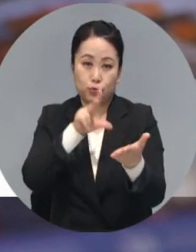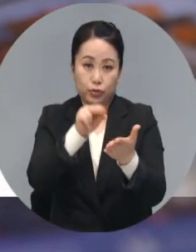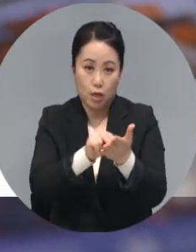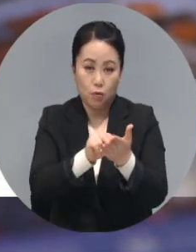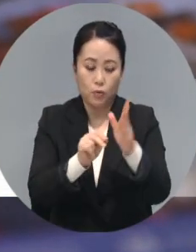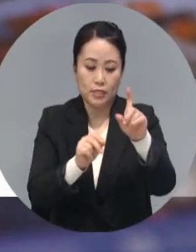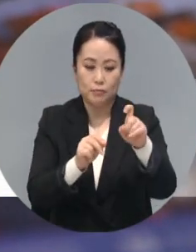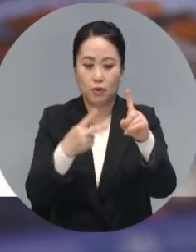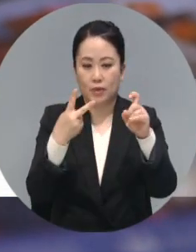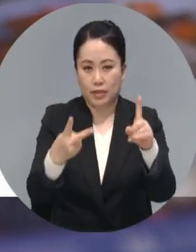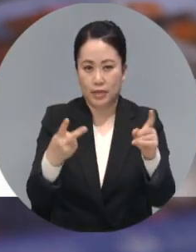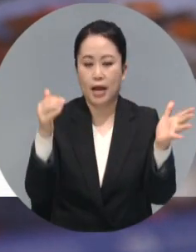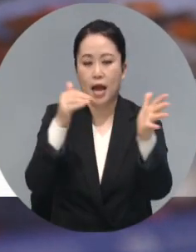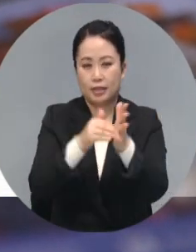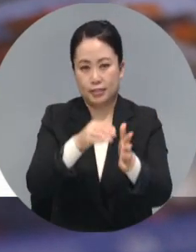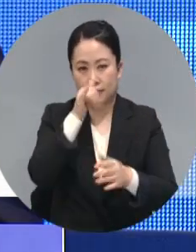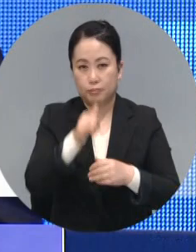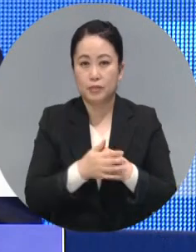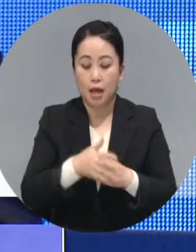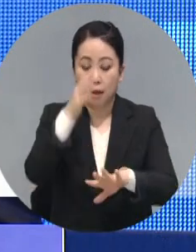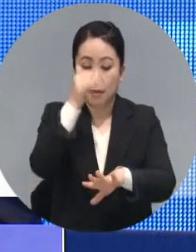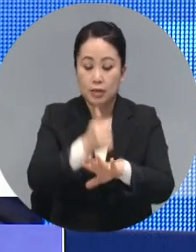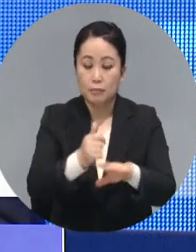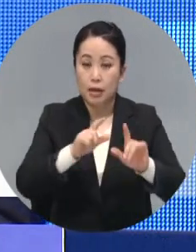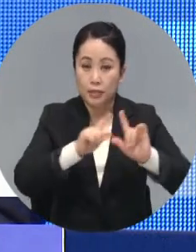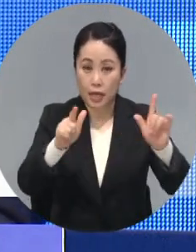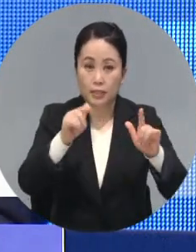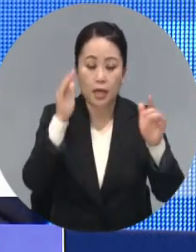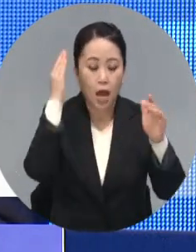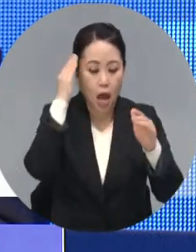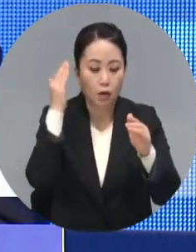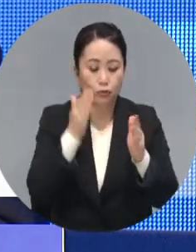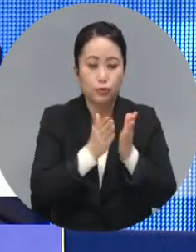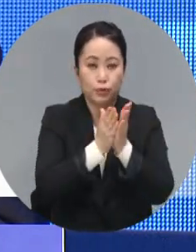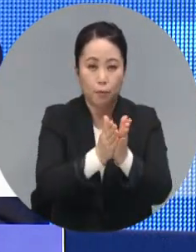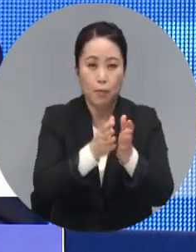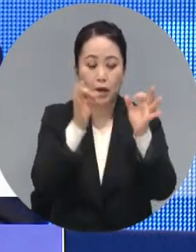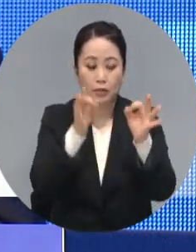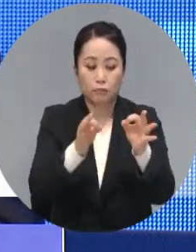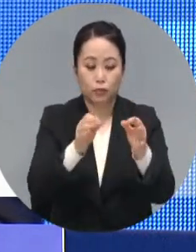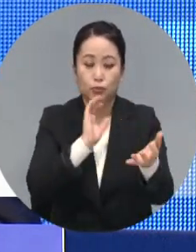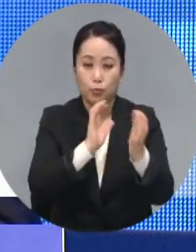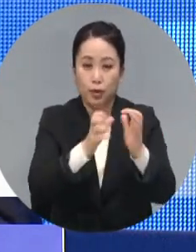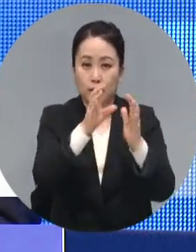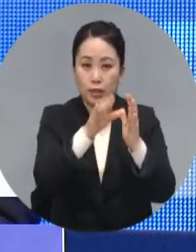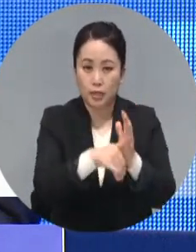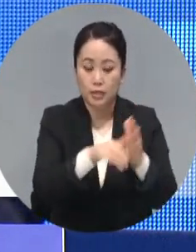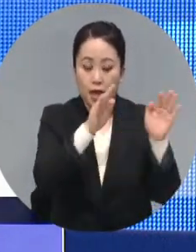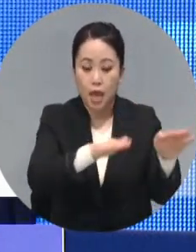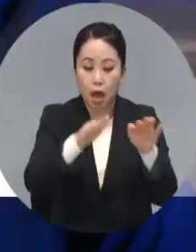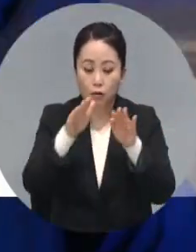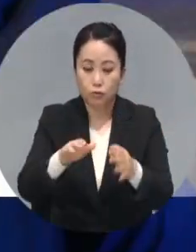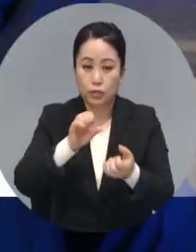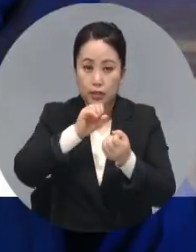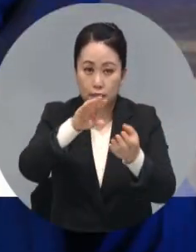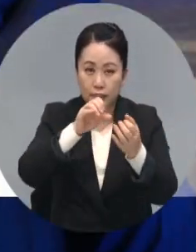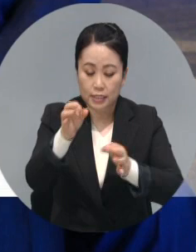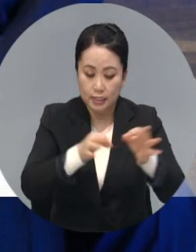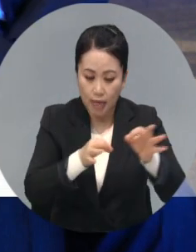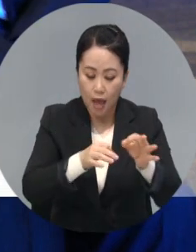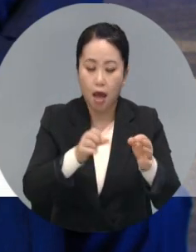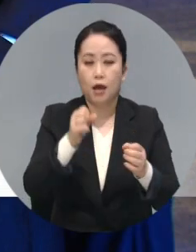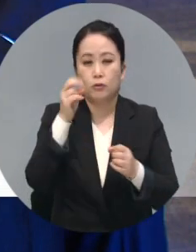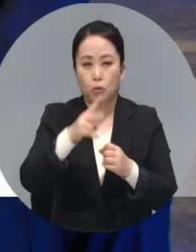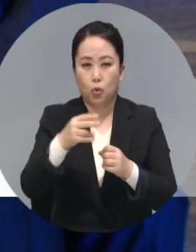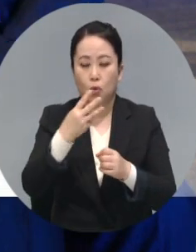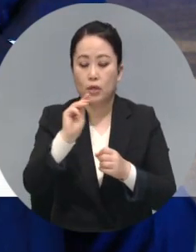펼쳐집니다. 마지막 날에 열리는 한국선박금융포럼에서는 해운시장과 탈탄소화 도전,